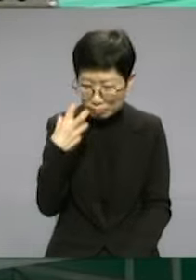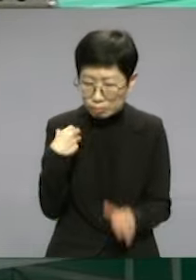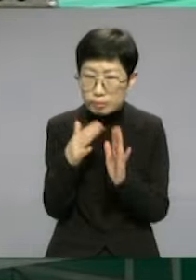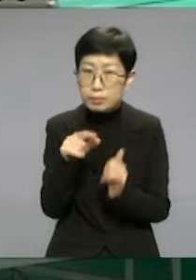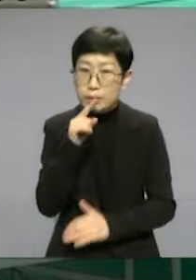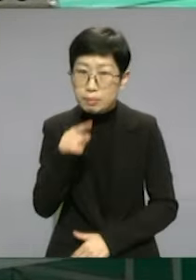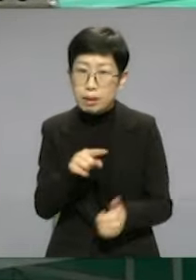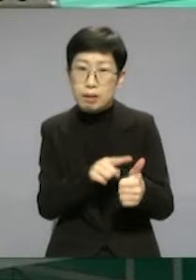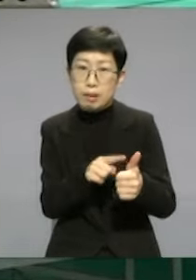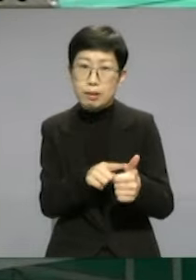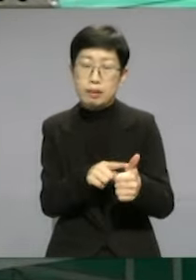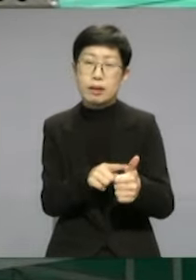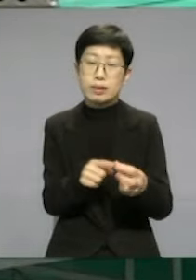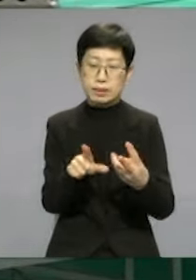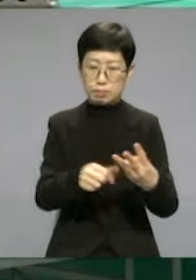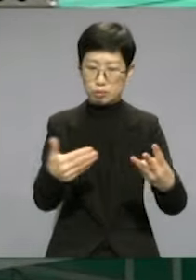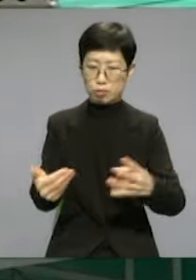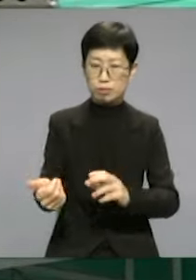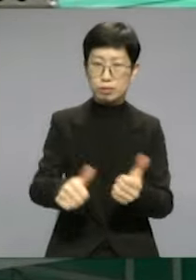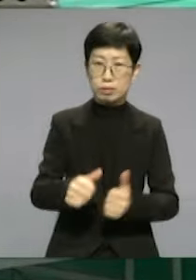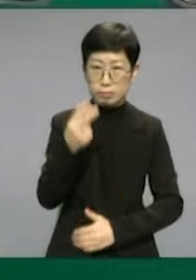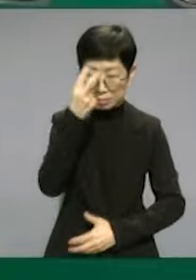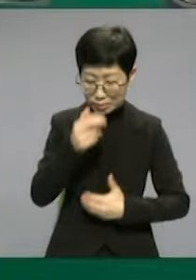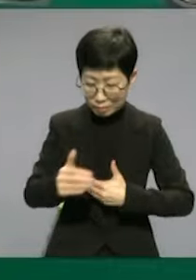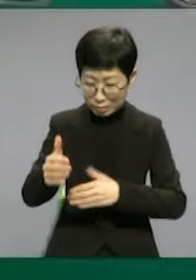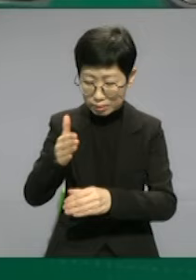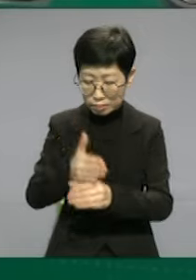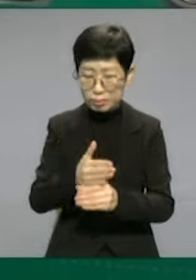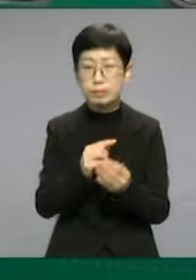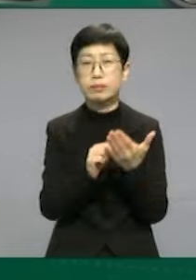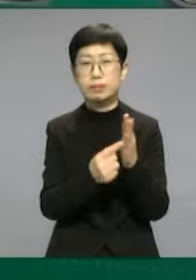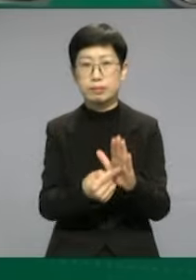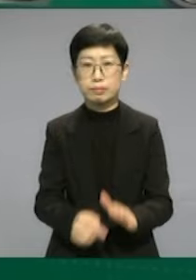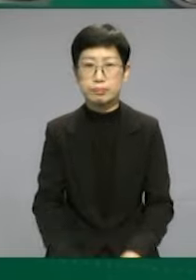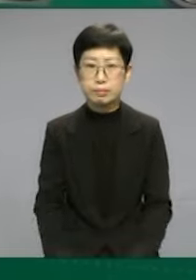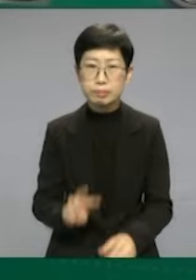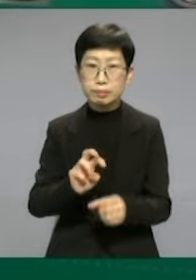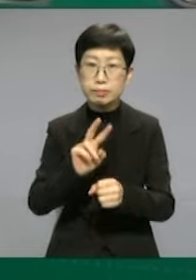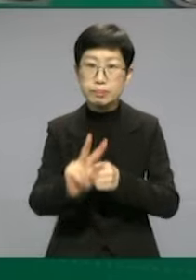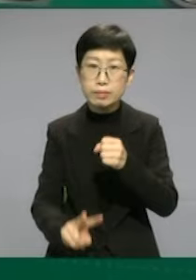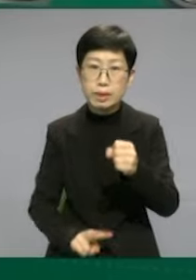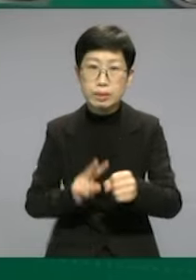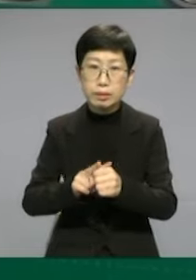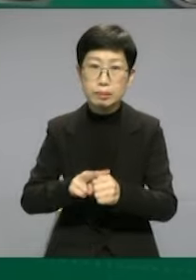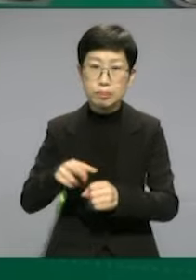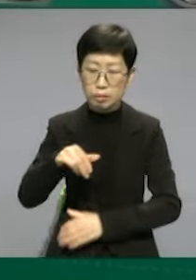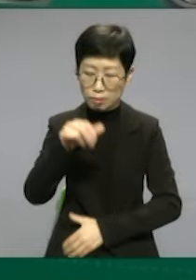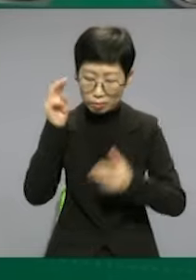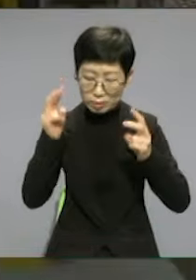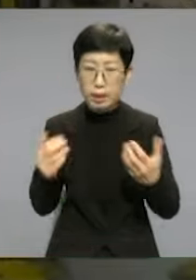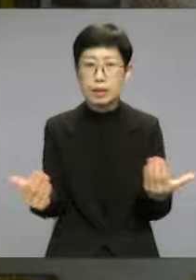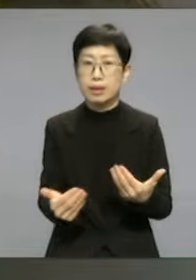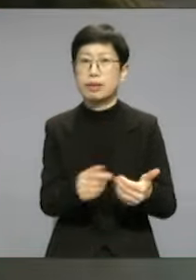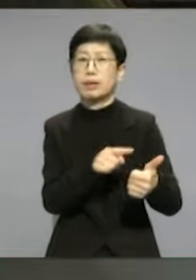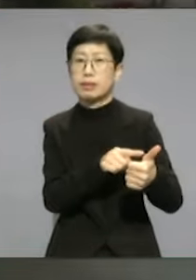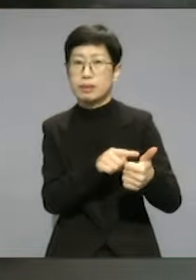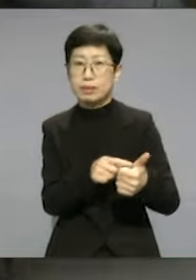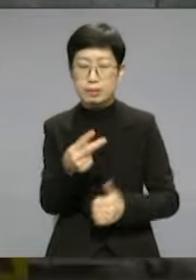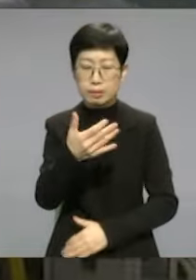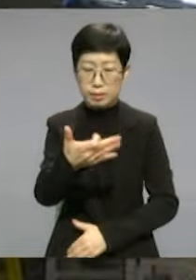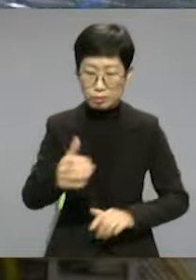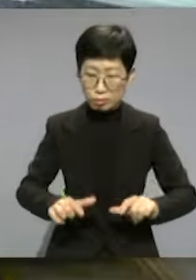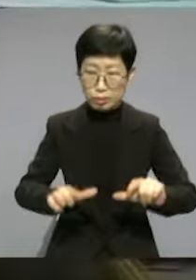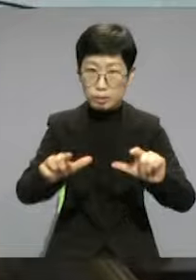바넷이 지난 9일 사망했으며 수사 중이라고 전했습니다. 32년 동안 보잉사에서 근무한 바넷은